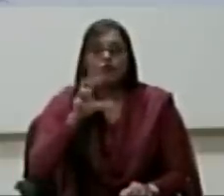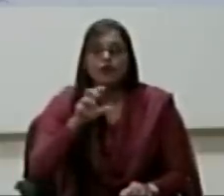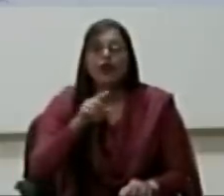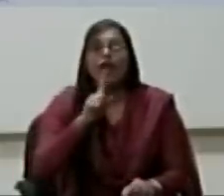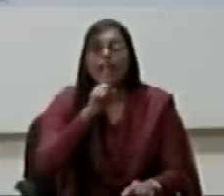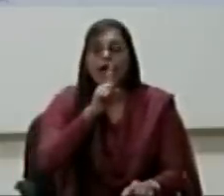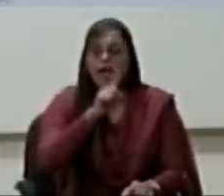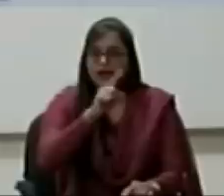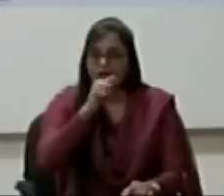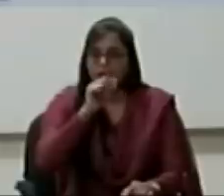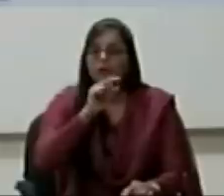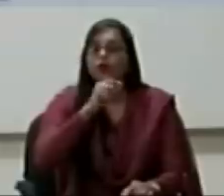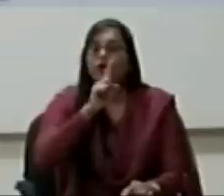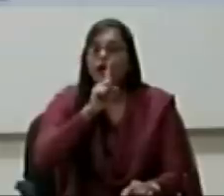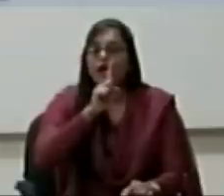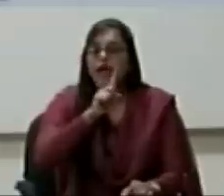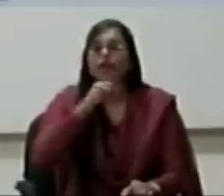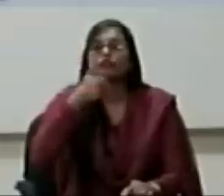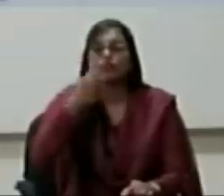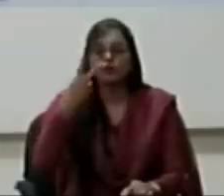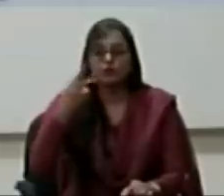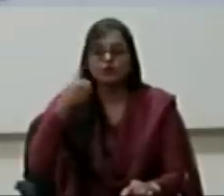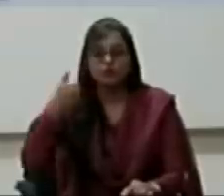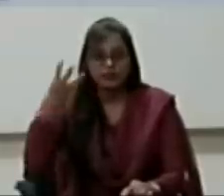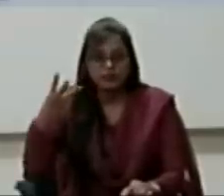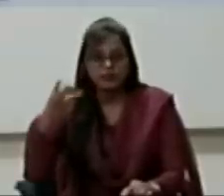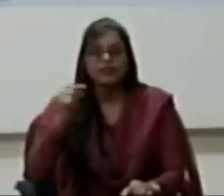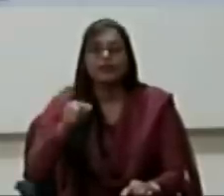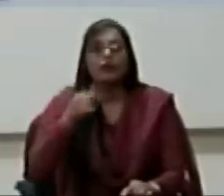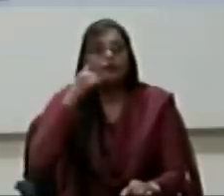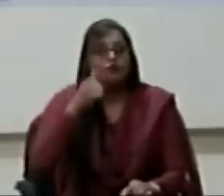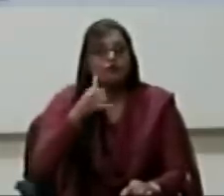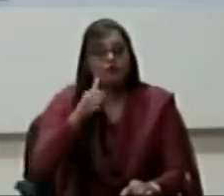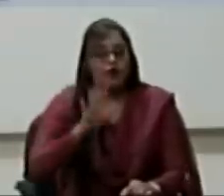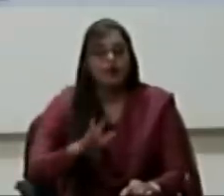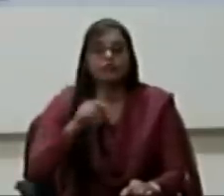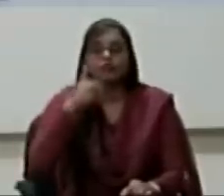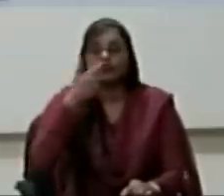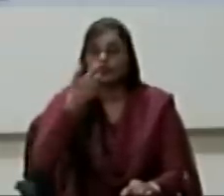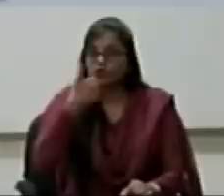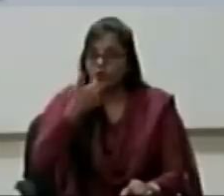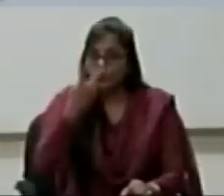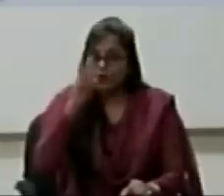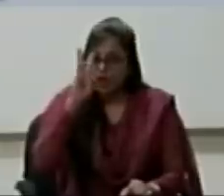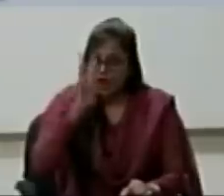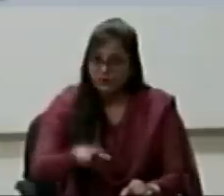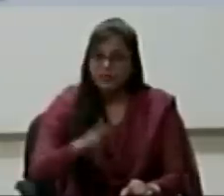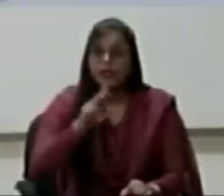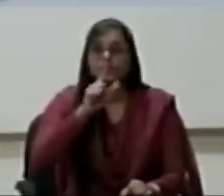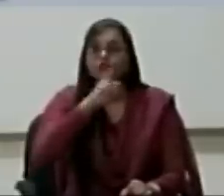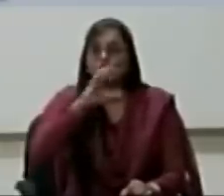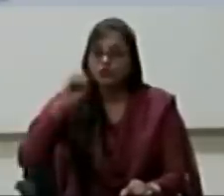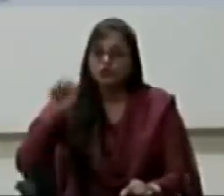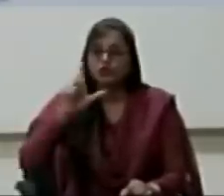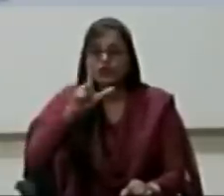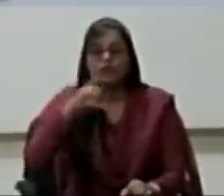162-63, এখানে যে কয়টি কল এসেছে সেই সংখ্যাটি উল্লেখ করছি। কল এসেছে 62,607 কল এবং